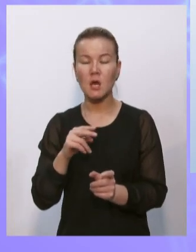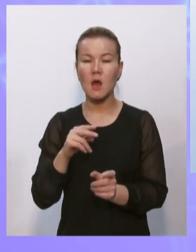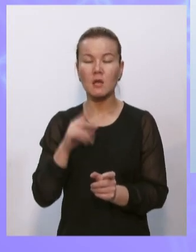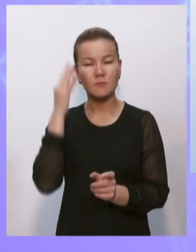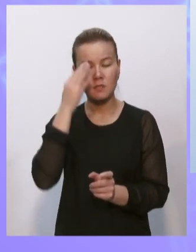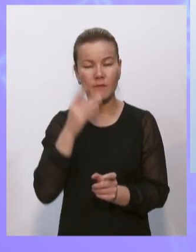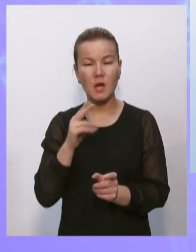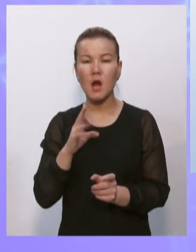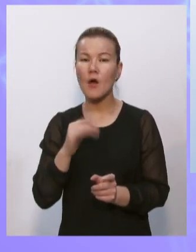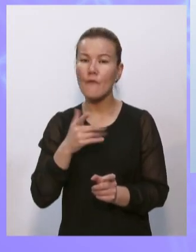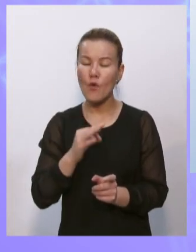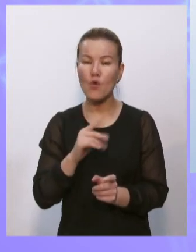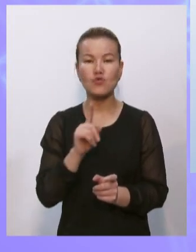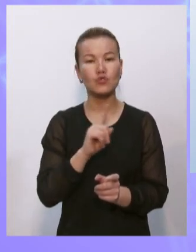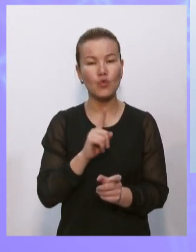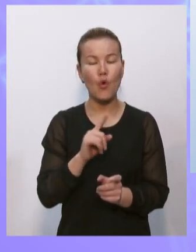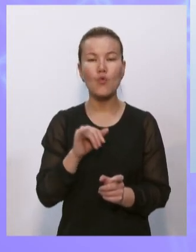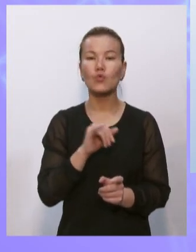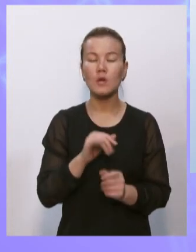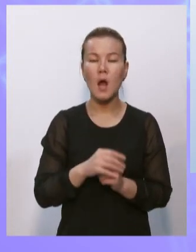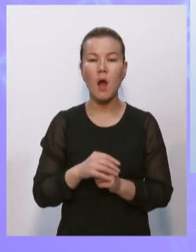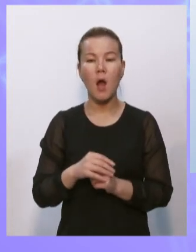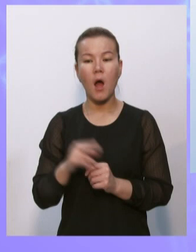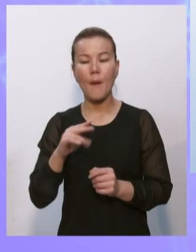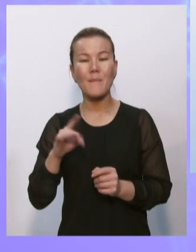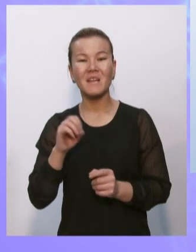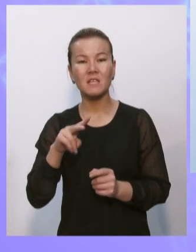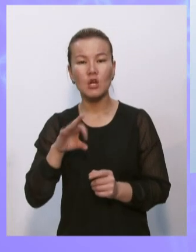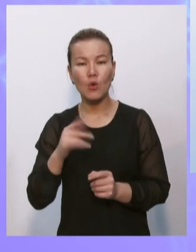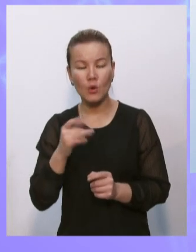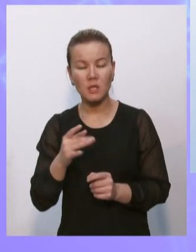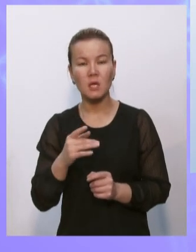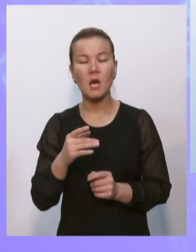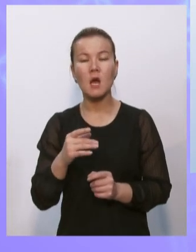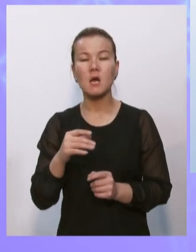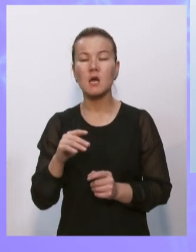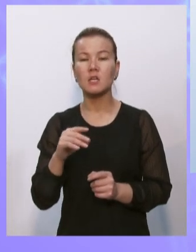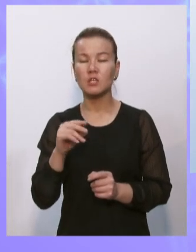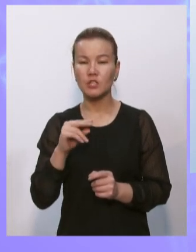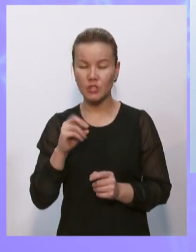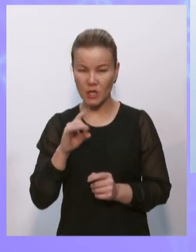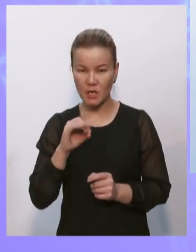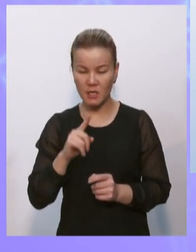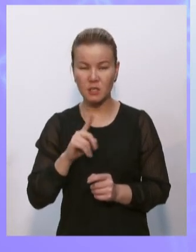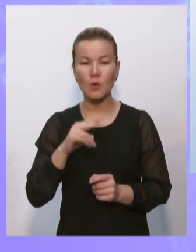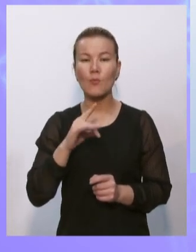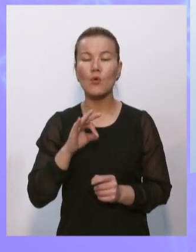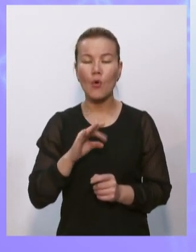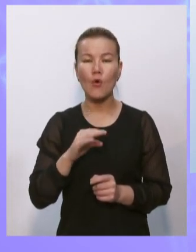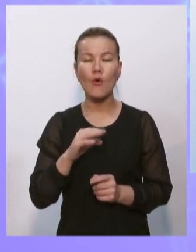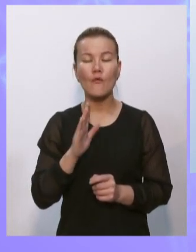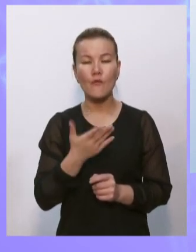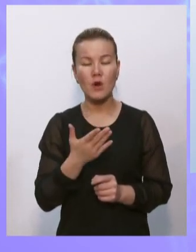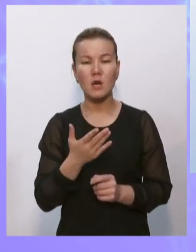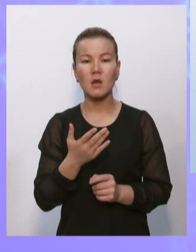что, куда. Предлоги. Через, про, в, во,